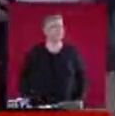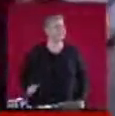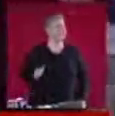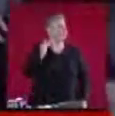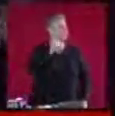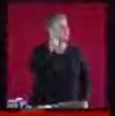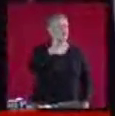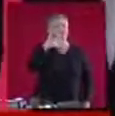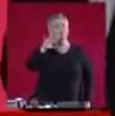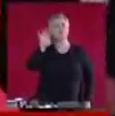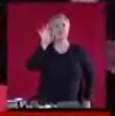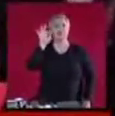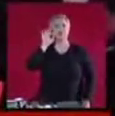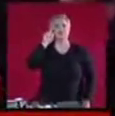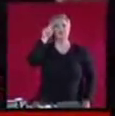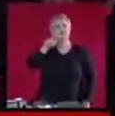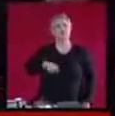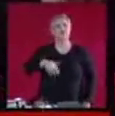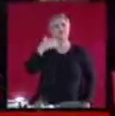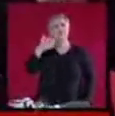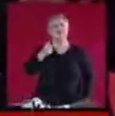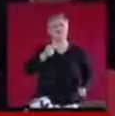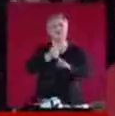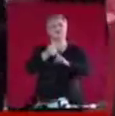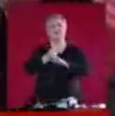χαλκιδική τα τελευταία χρόνια στην